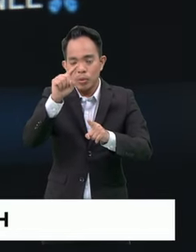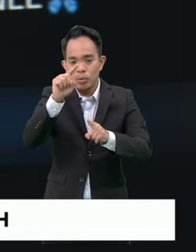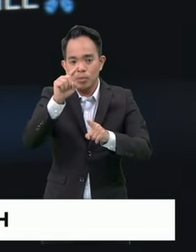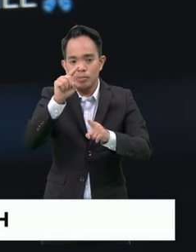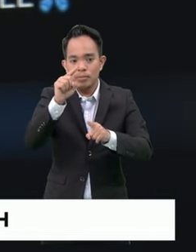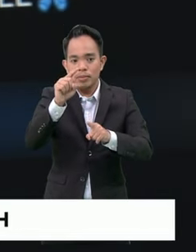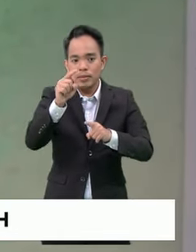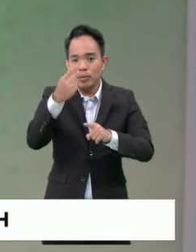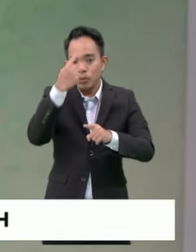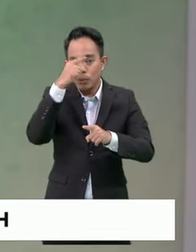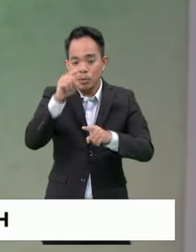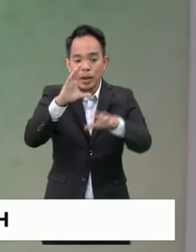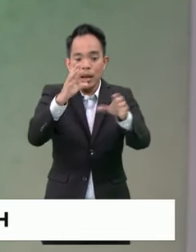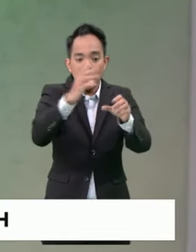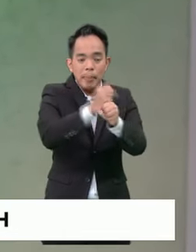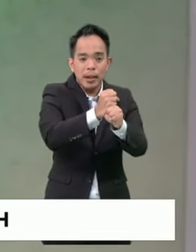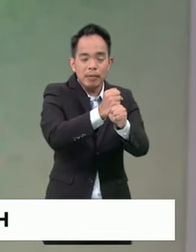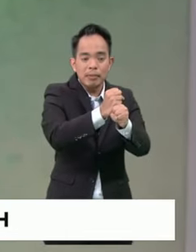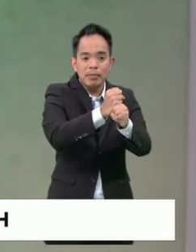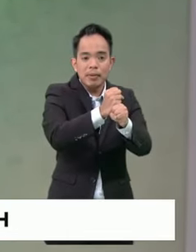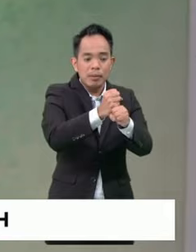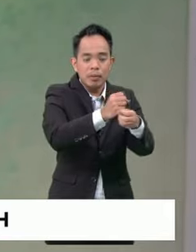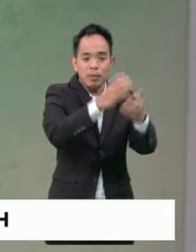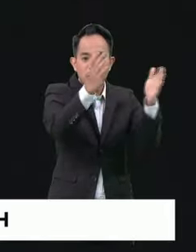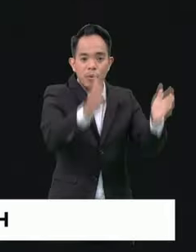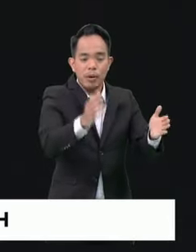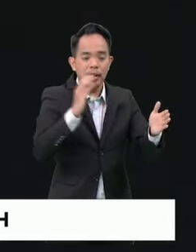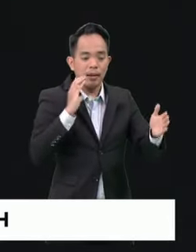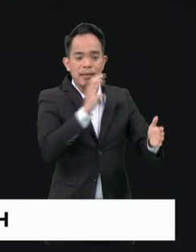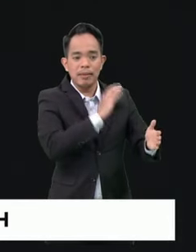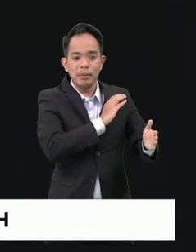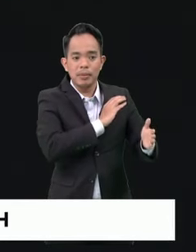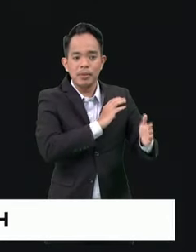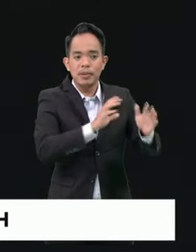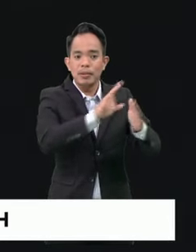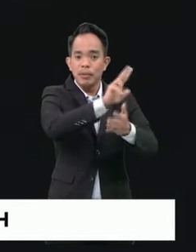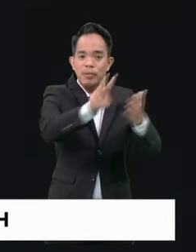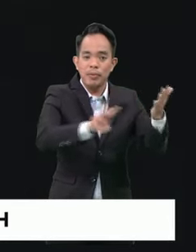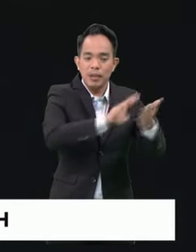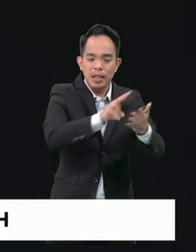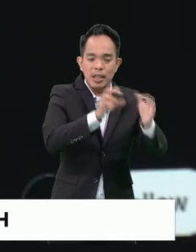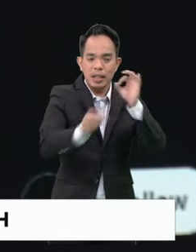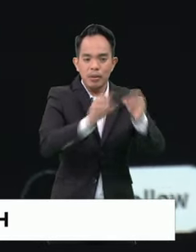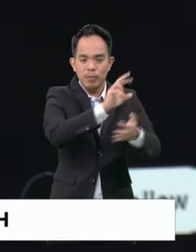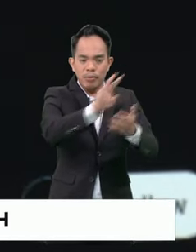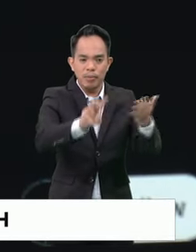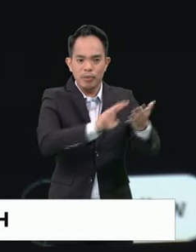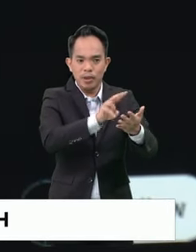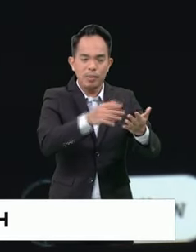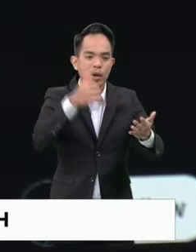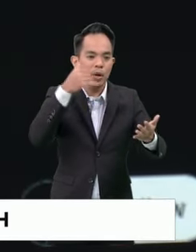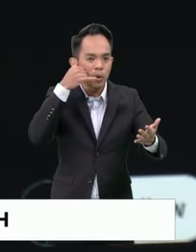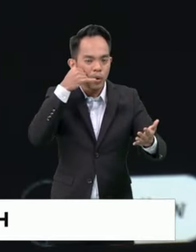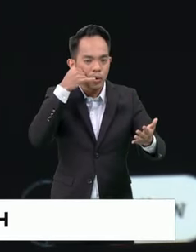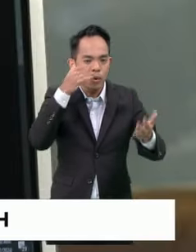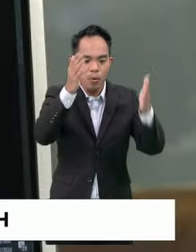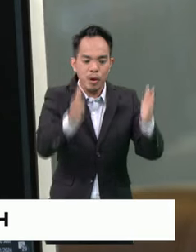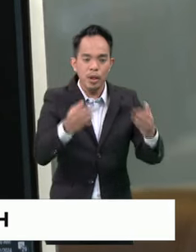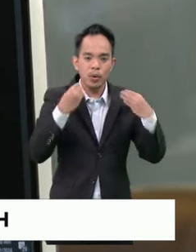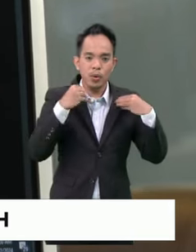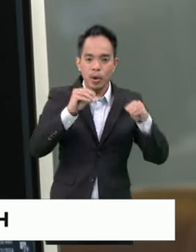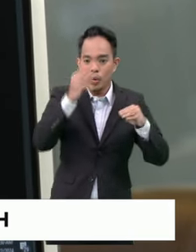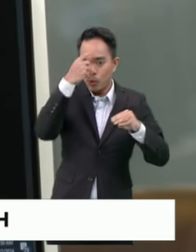X dan Telegram dengan teaser tidak lebih 30 saat. Bila ikan termakan umpan, pelanggan akan berhubung dengan penjual bagi